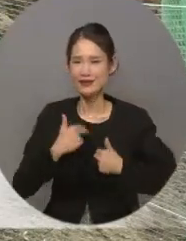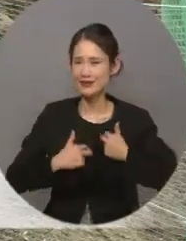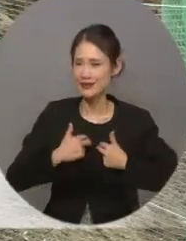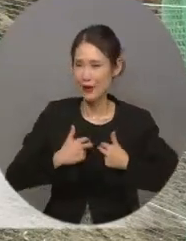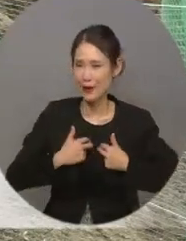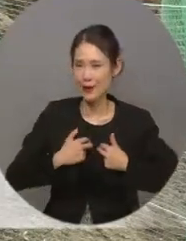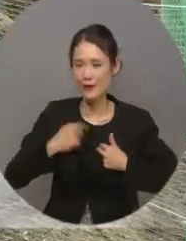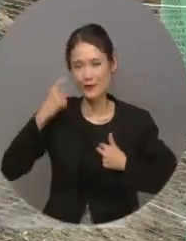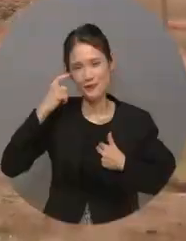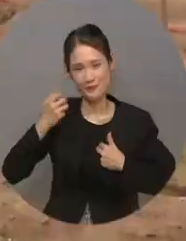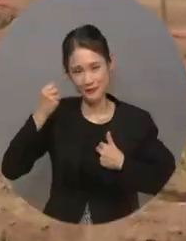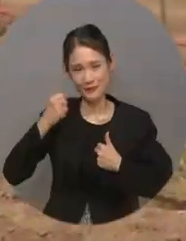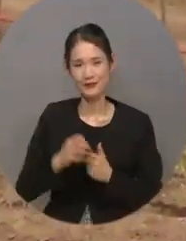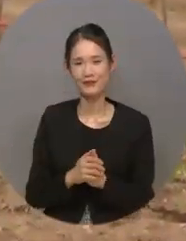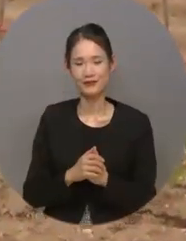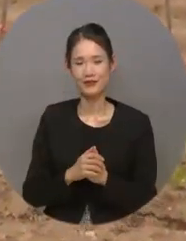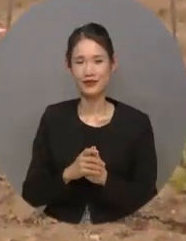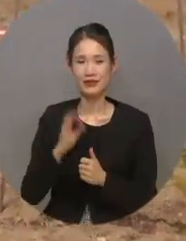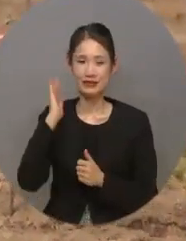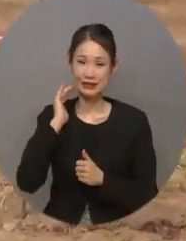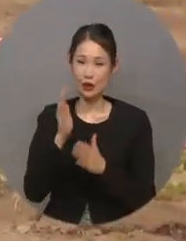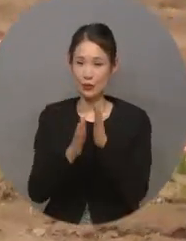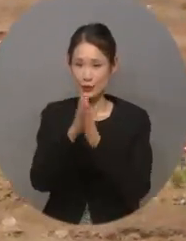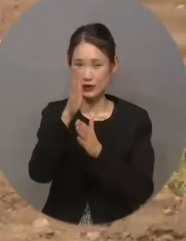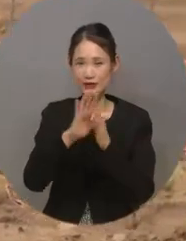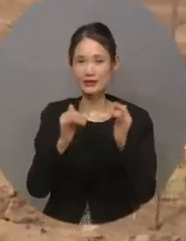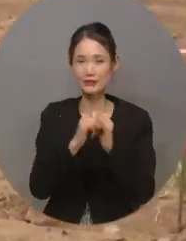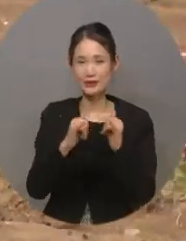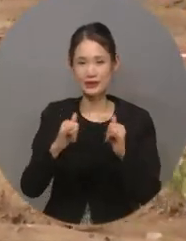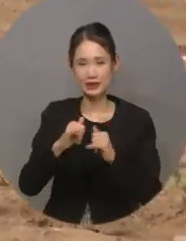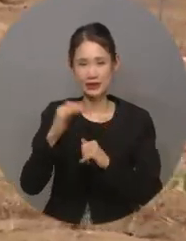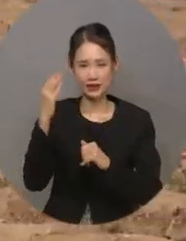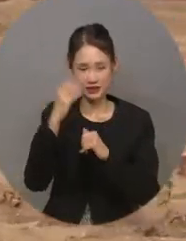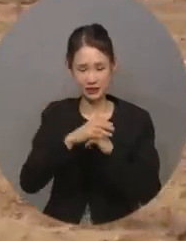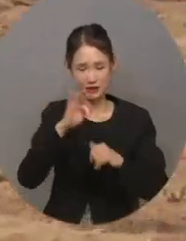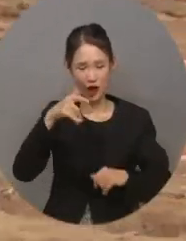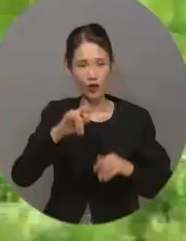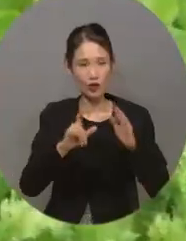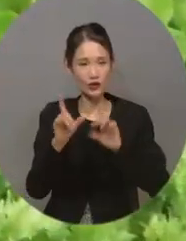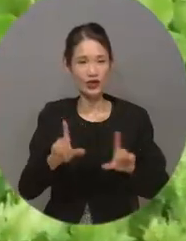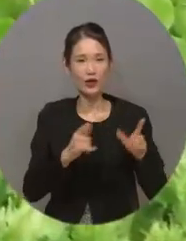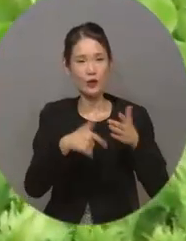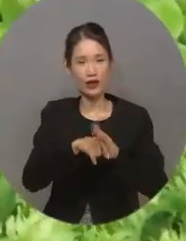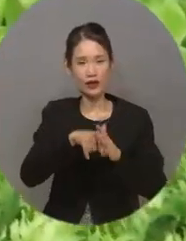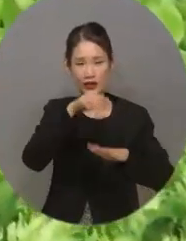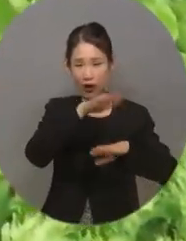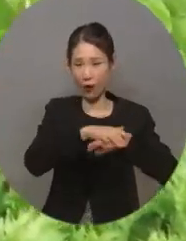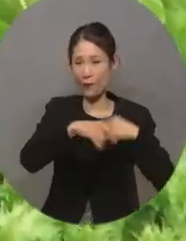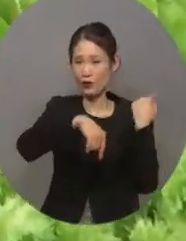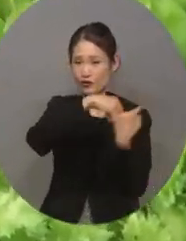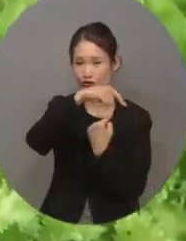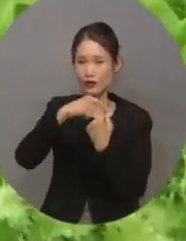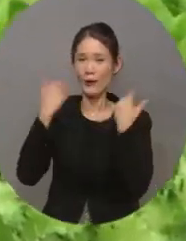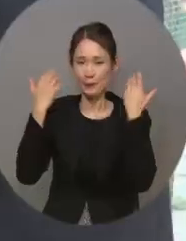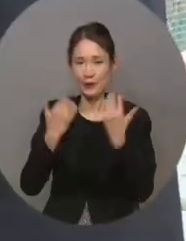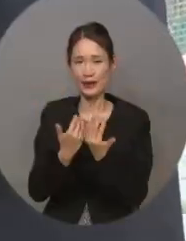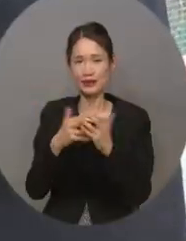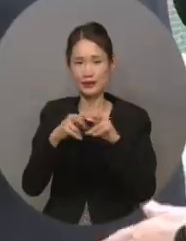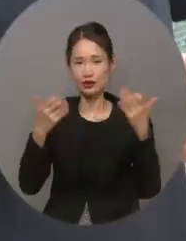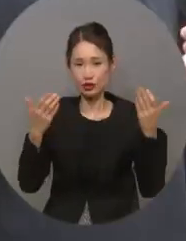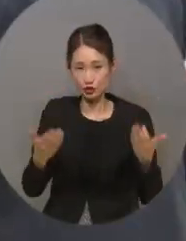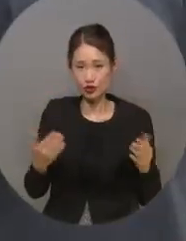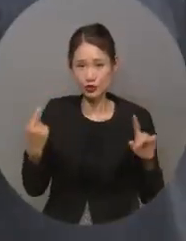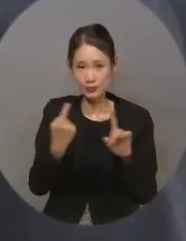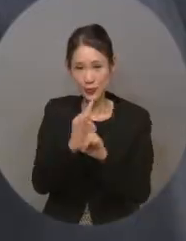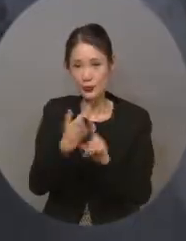즐거운 마음을 갖고 하고 있습니다. 의정부시는 시민의 전원 생활을 위한 도시텃밭을 운영합니다. 발달장애인의 휴식, 힐링을 위해 작은